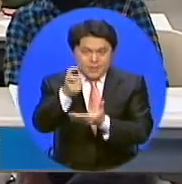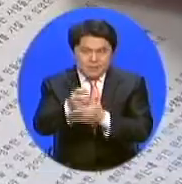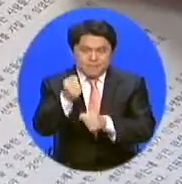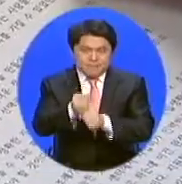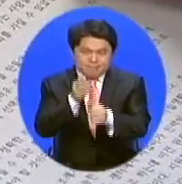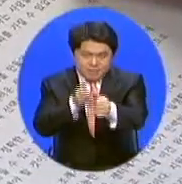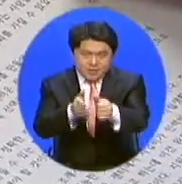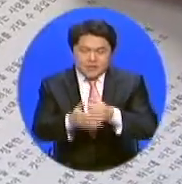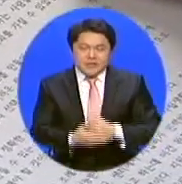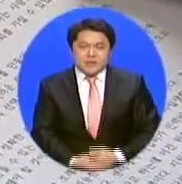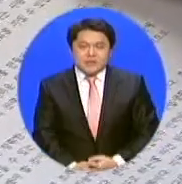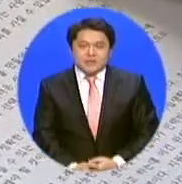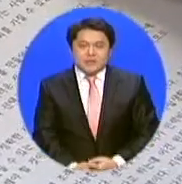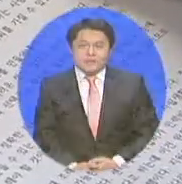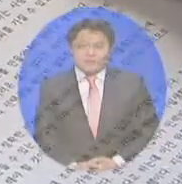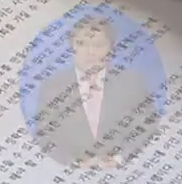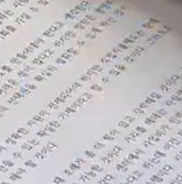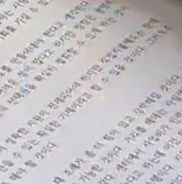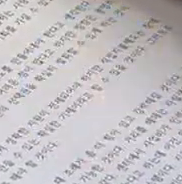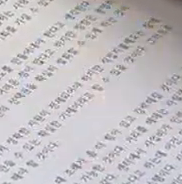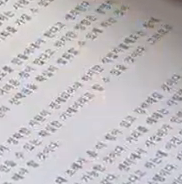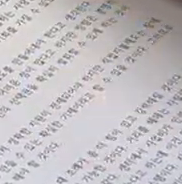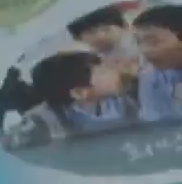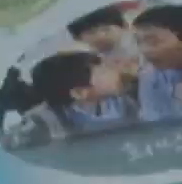바랍니다. 복지TV 뉴스 박정인입니다.